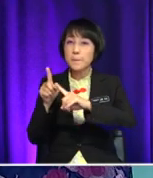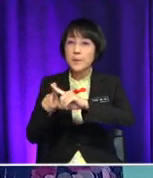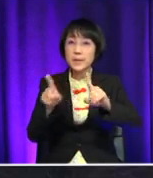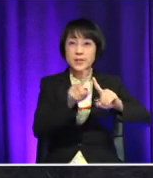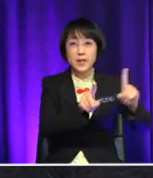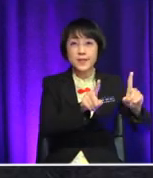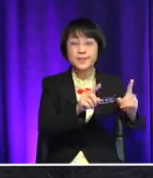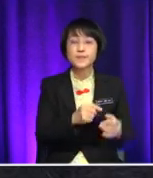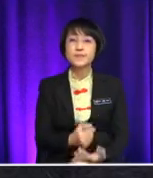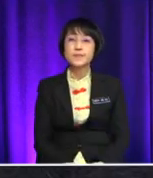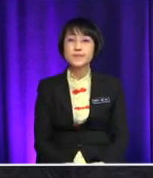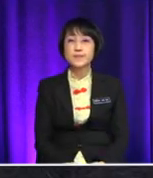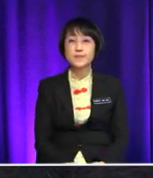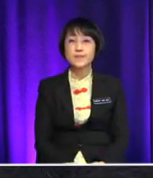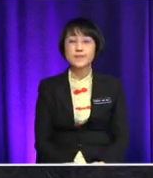bagaimana